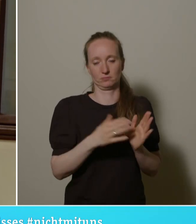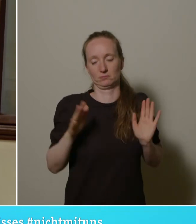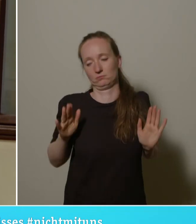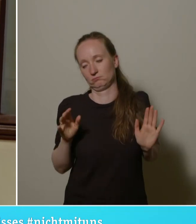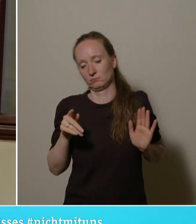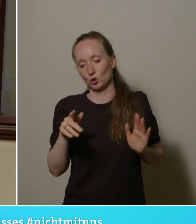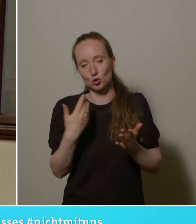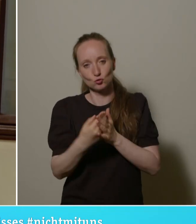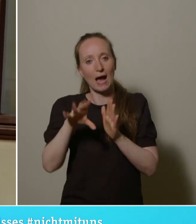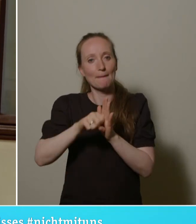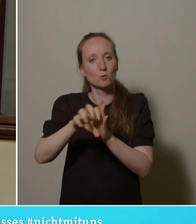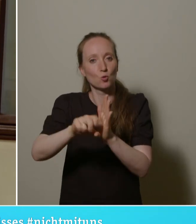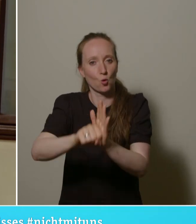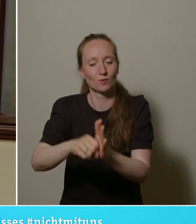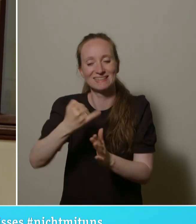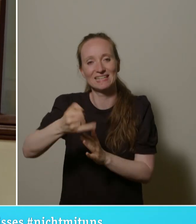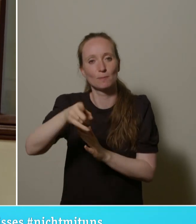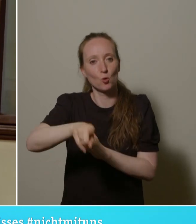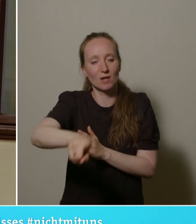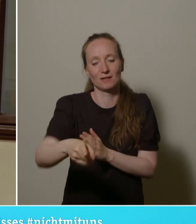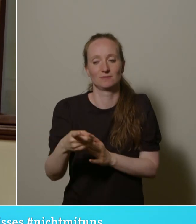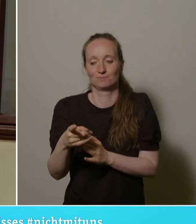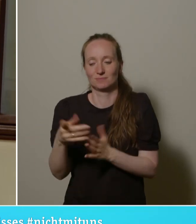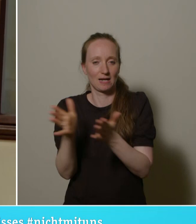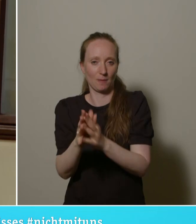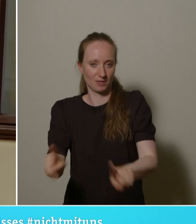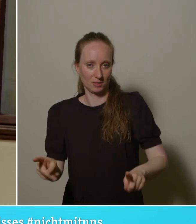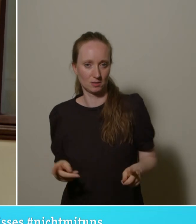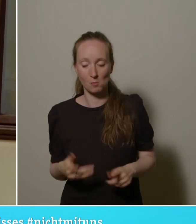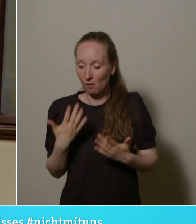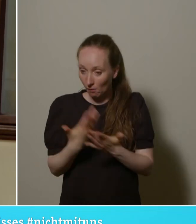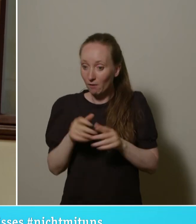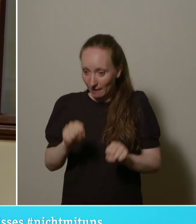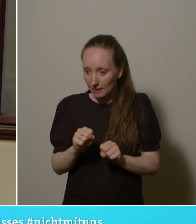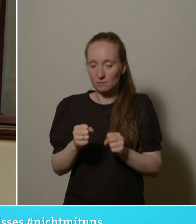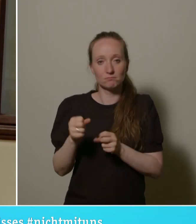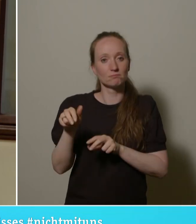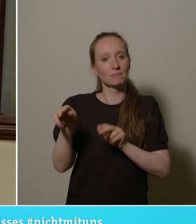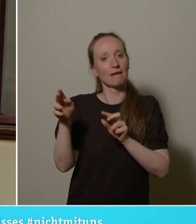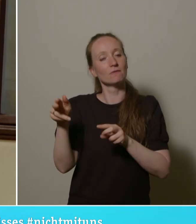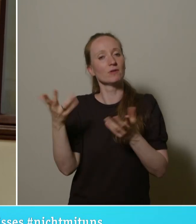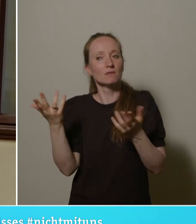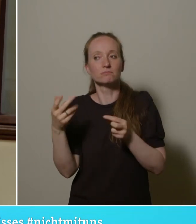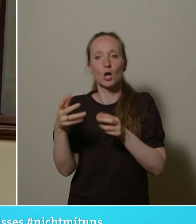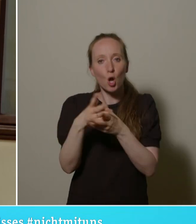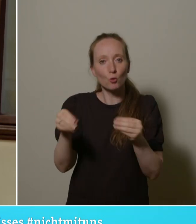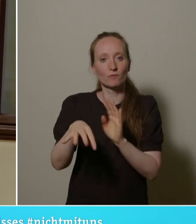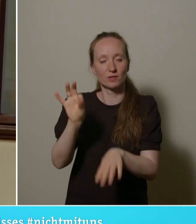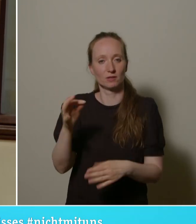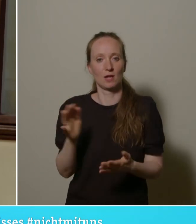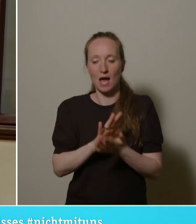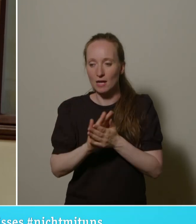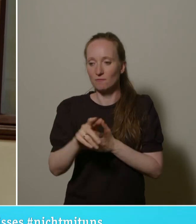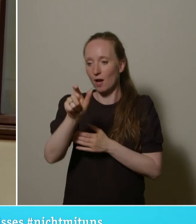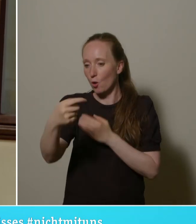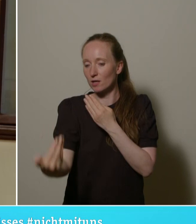aber verwaltungsrechtlich, auch wenn es Stellen kosten würde, irgendwo regeln, indem man dann auch sagt, dann müssen die Leute zu uns kommen, damit sie dort